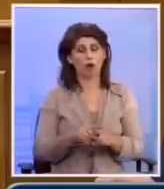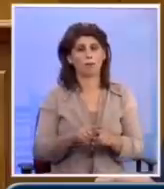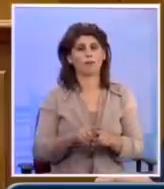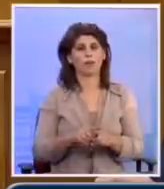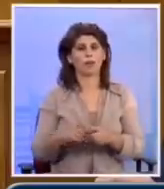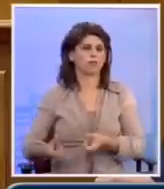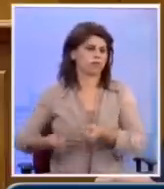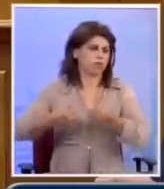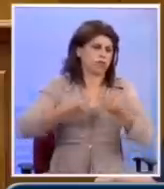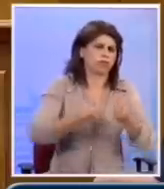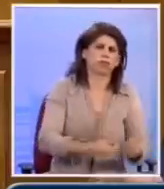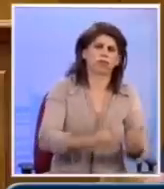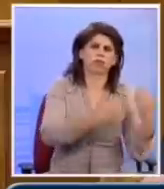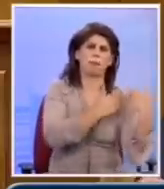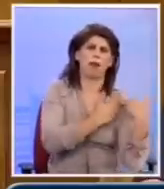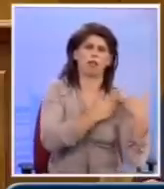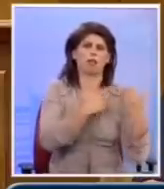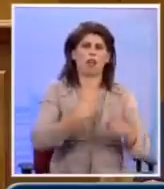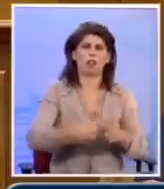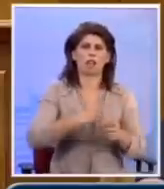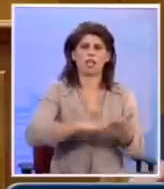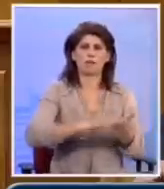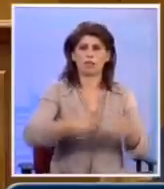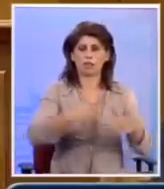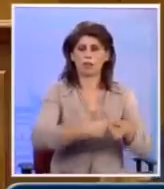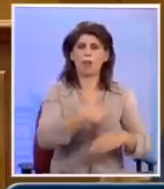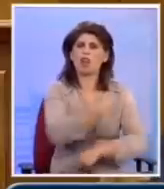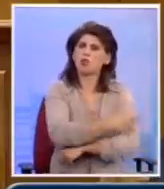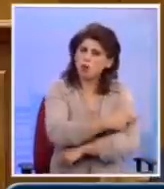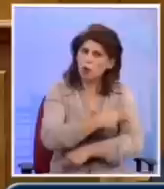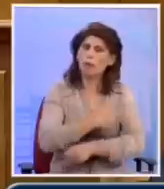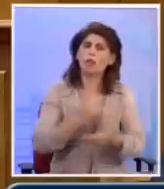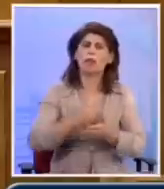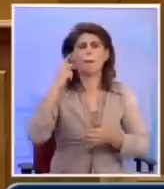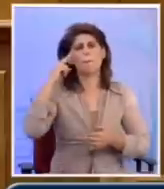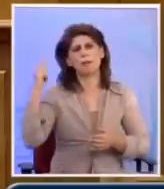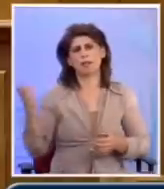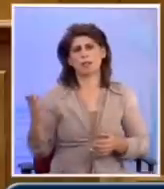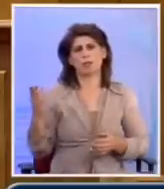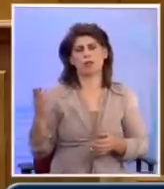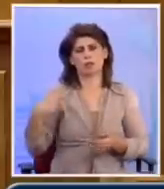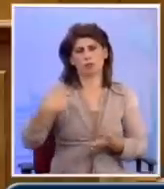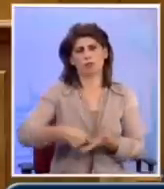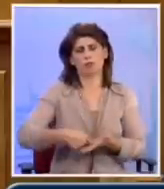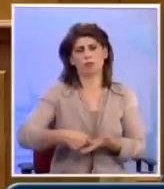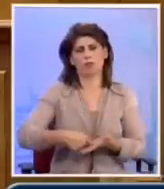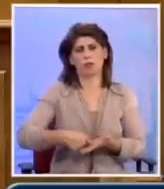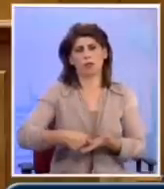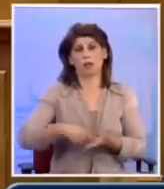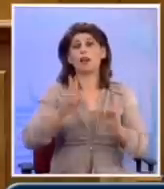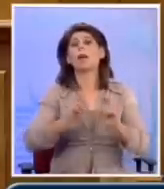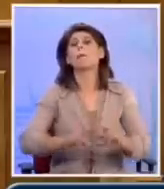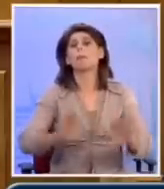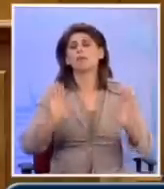να τα φορτώσει στις πλάτες των ελληνικών ασφαλιστικών ταμείων, νοσοκομείων και πανεπιστημιακών ιδρυμάτων. Να μην τα ερευνήσουμε